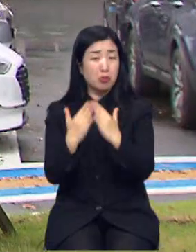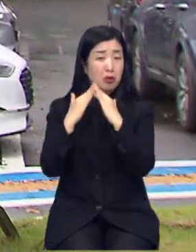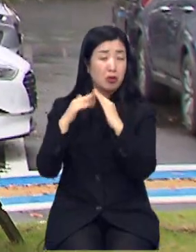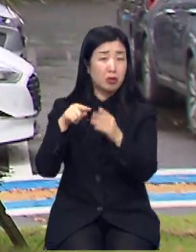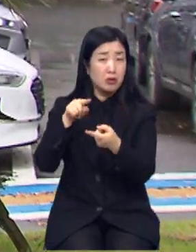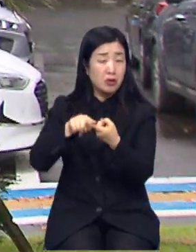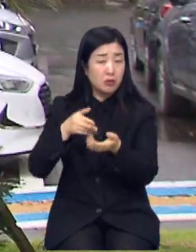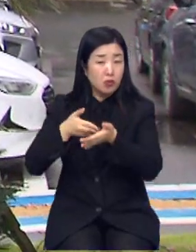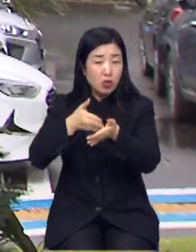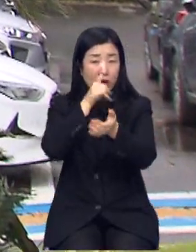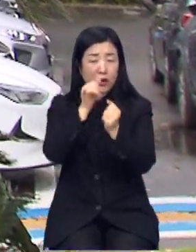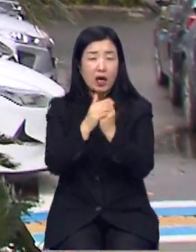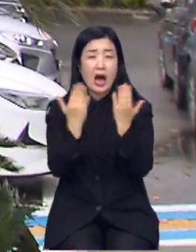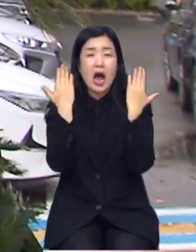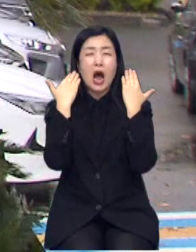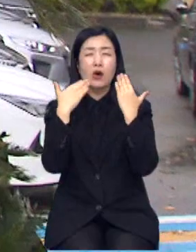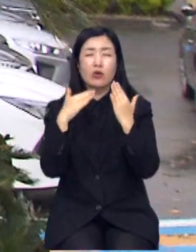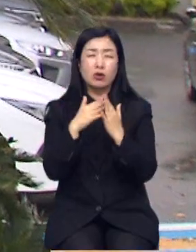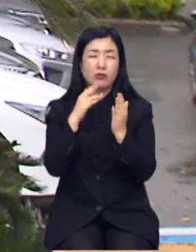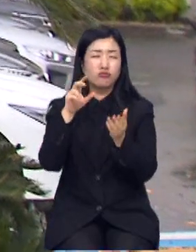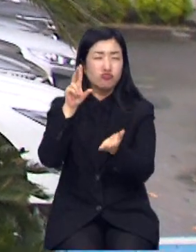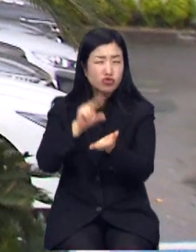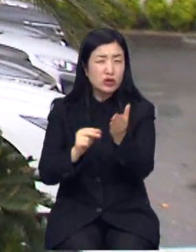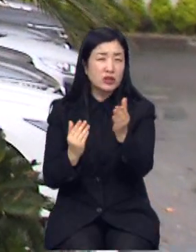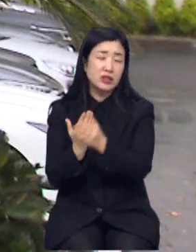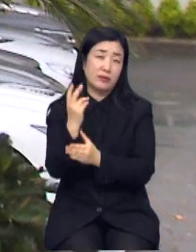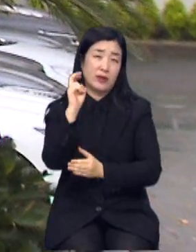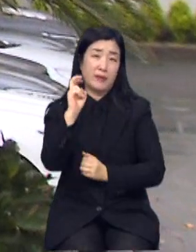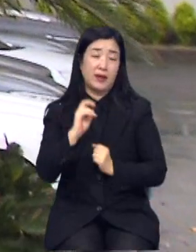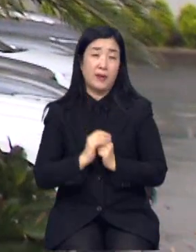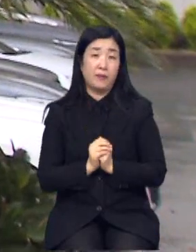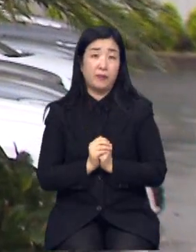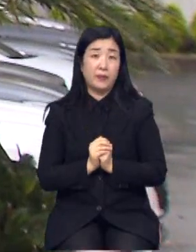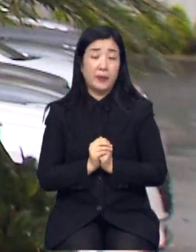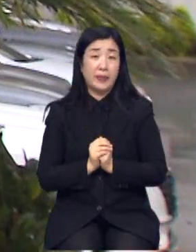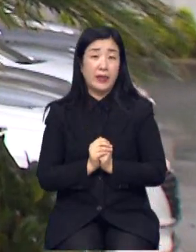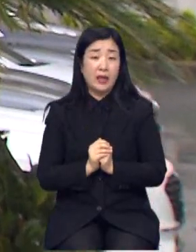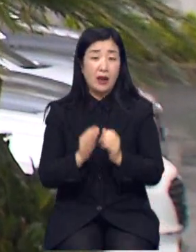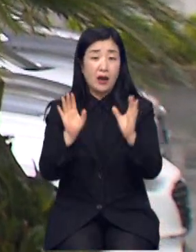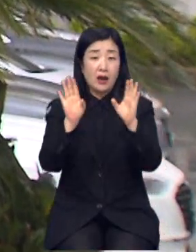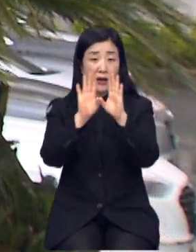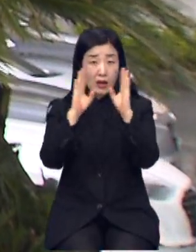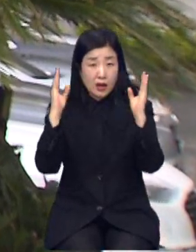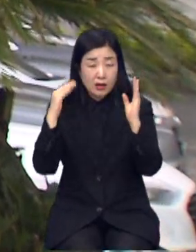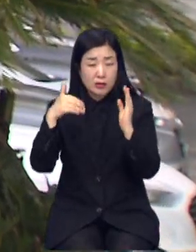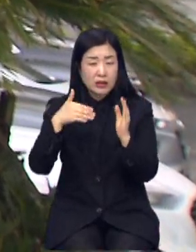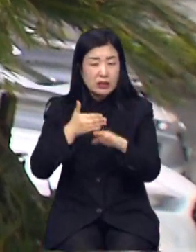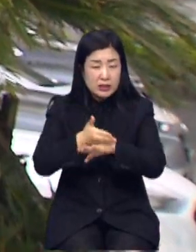요구하면서 학교 설립을 둘러싼 진통이 커지고 있습니다. 자칫 개교 시기가 늦어질 경우